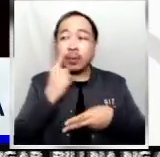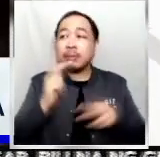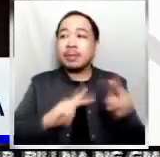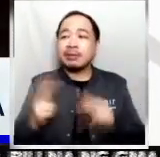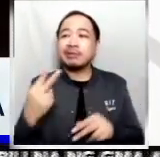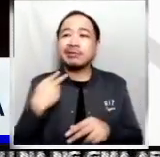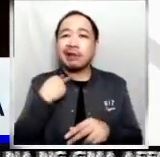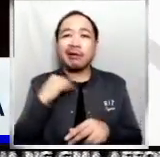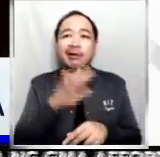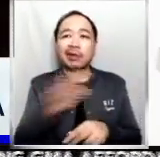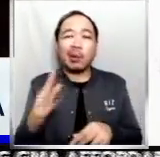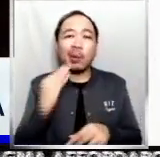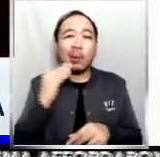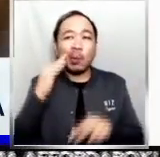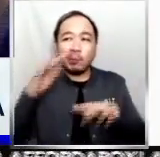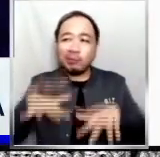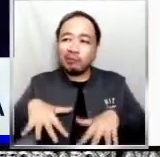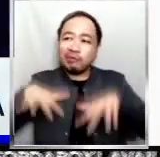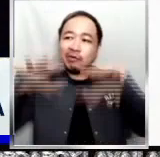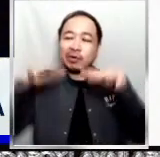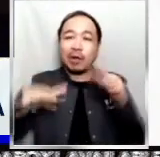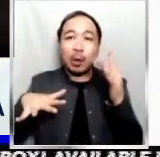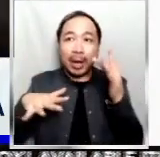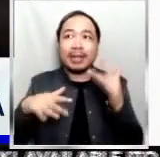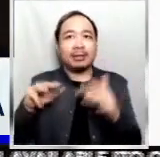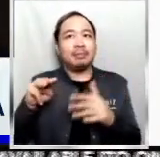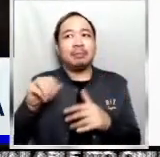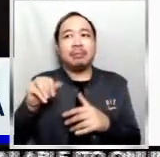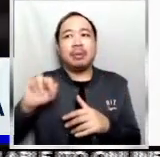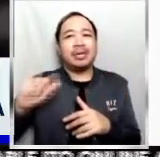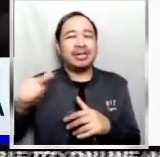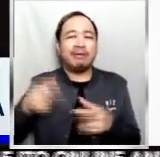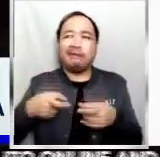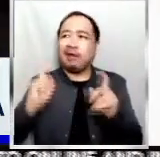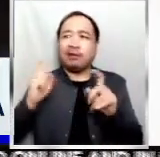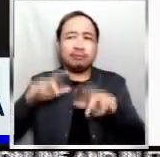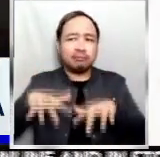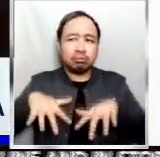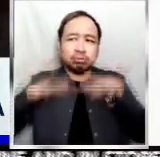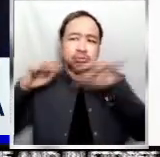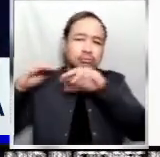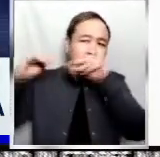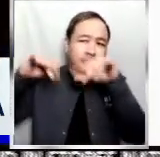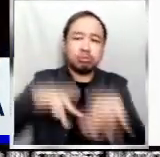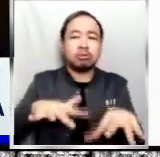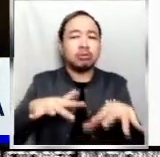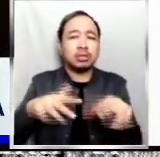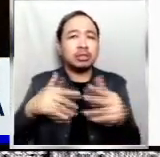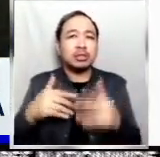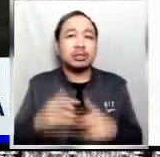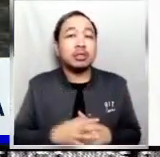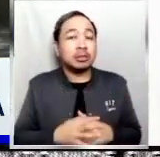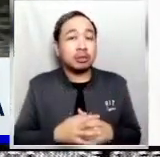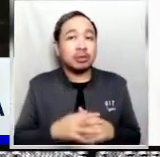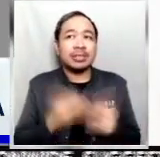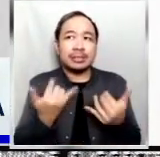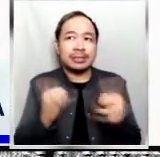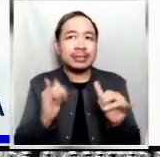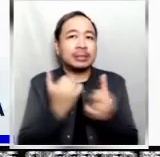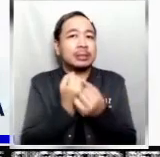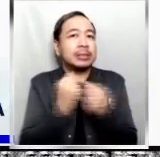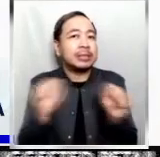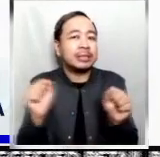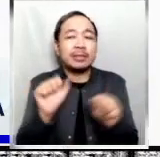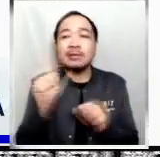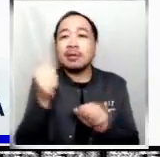Bagyong Maring kagabi. Mabilis kasi ang pagragasan ng baha sa gitna ng dilim. Sa kabila nito, nailigtas nila ang 10 residente